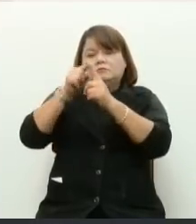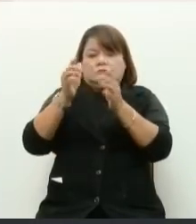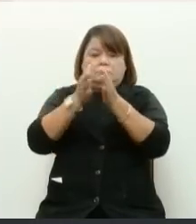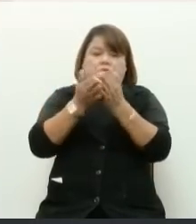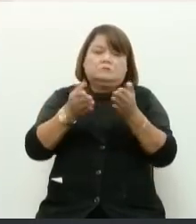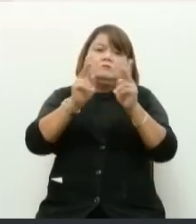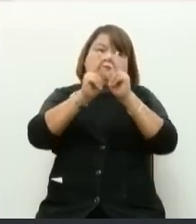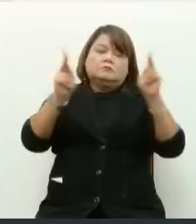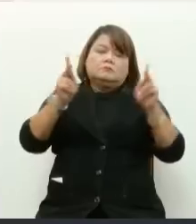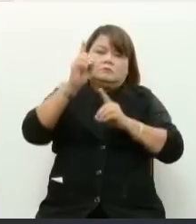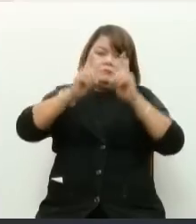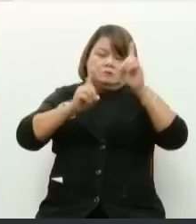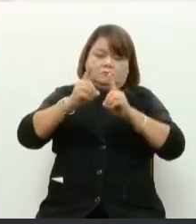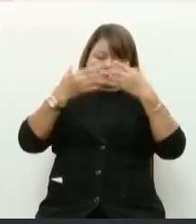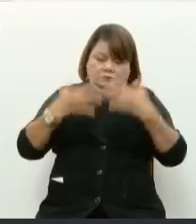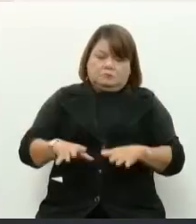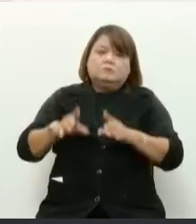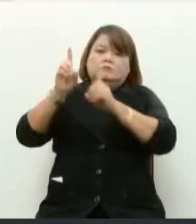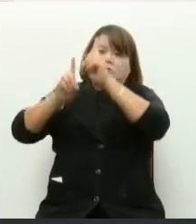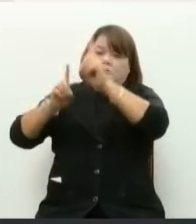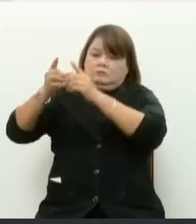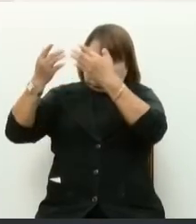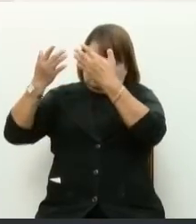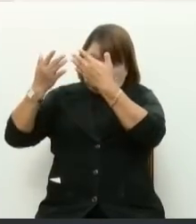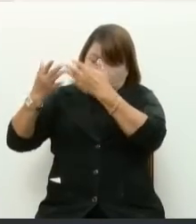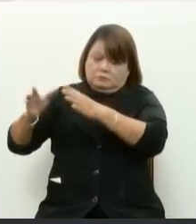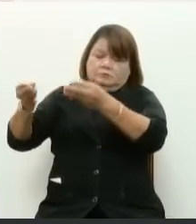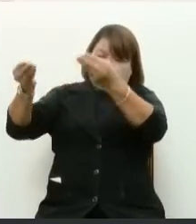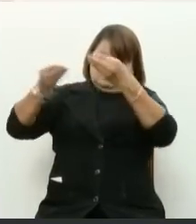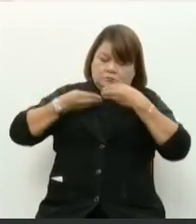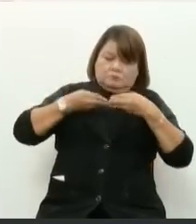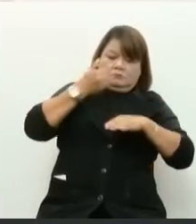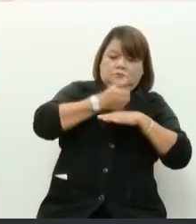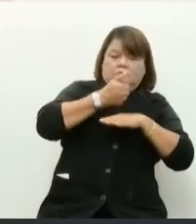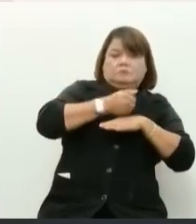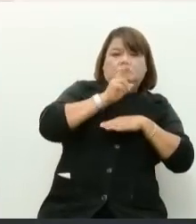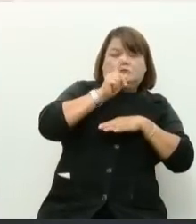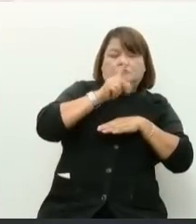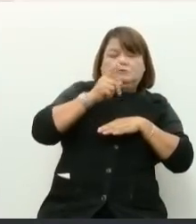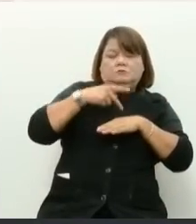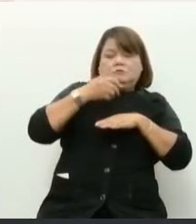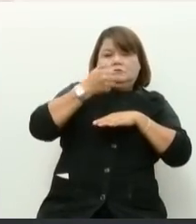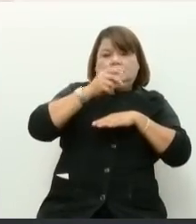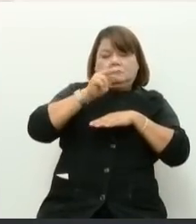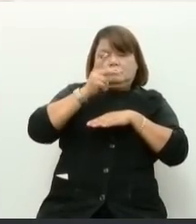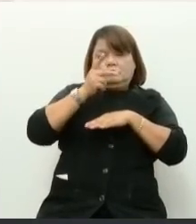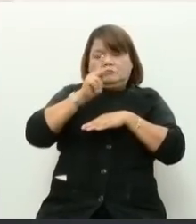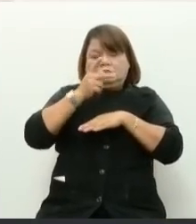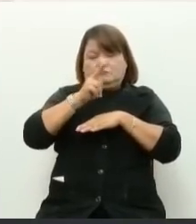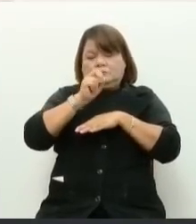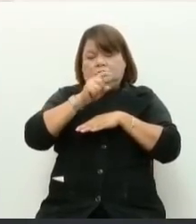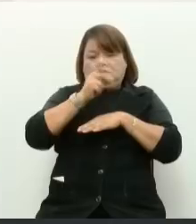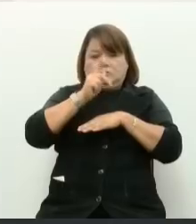แล้วปุ๊บก็ส่งมาที่ผอ.เขตผอ.เขตก็ดำเนินการเข้าอกส.เขตพื้นที่อกส.เขตพื้นที่เห็นชอบอาจจะบอกว่